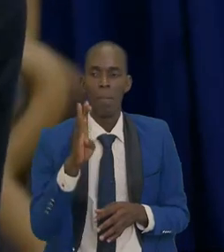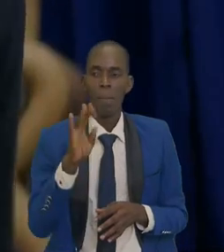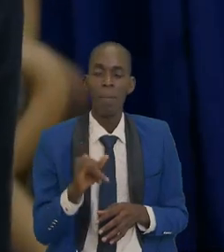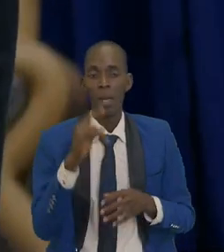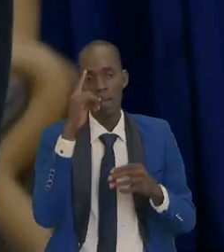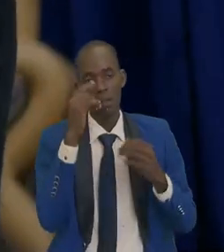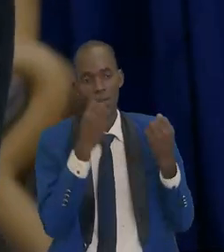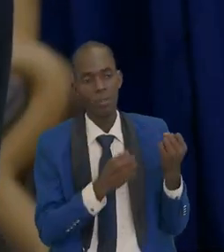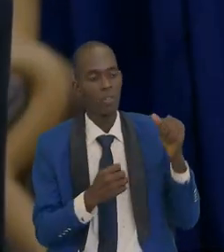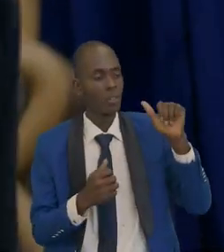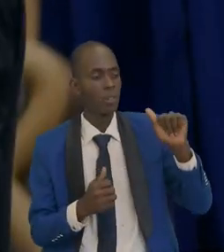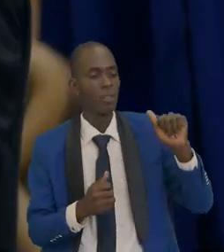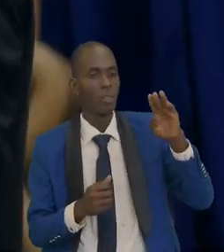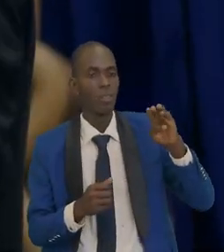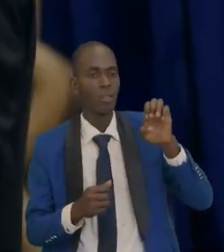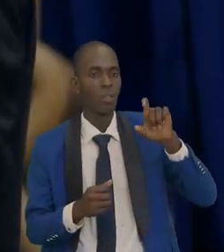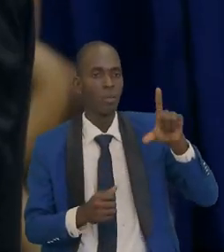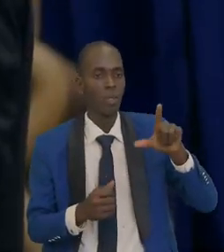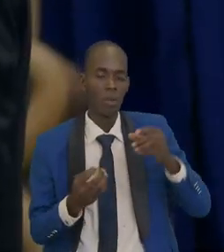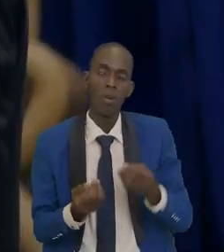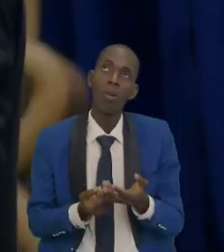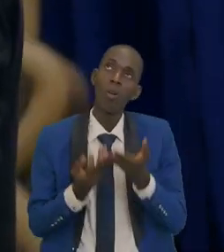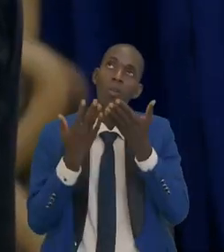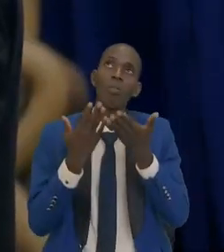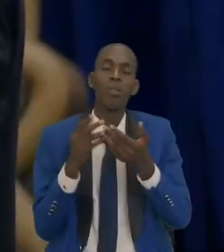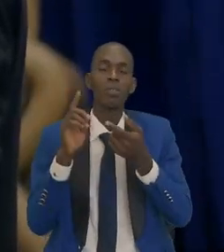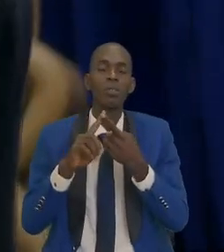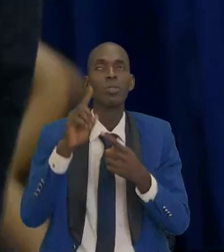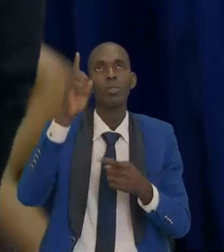C'est par la foi qu'Abel offrit à Dieu.